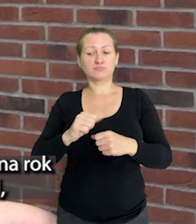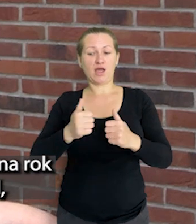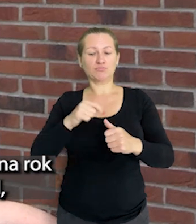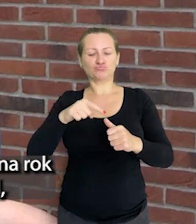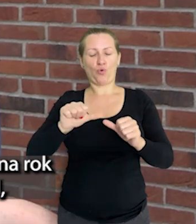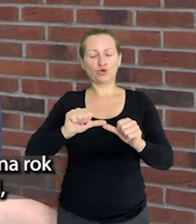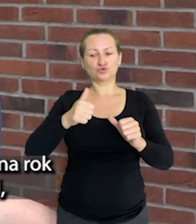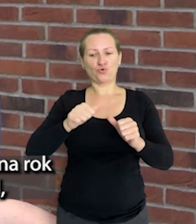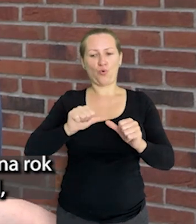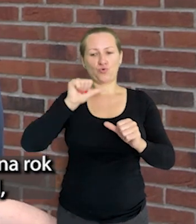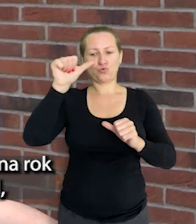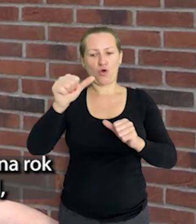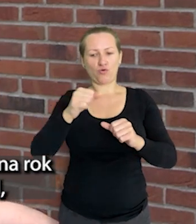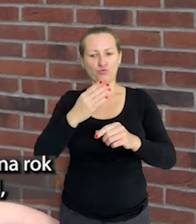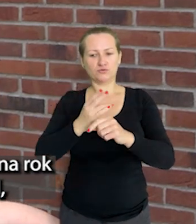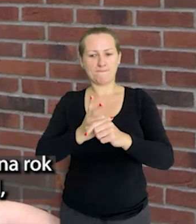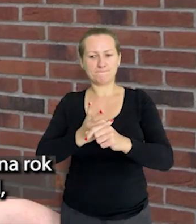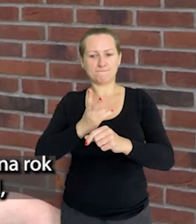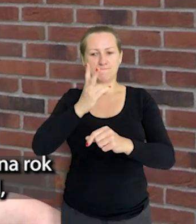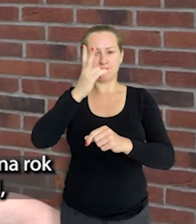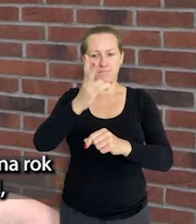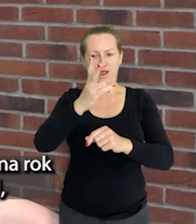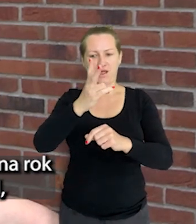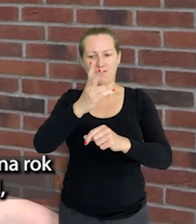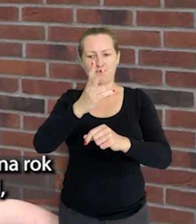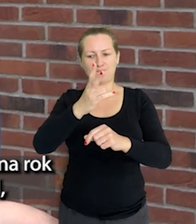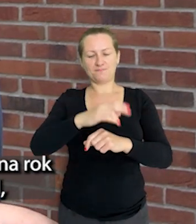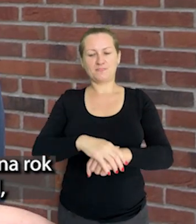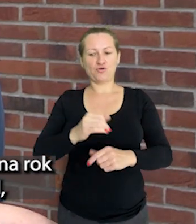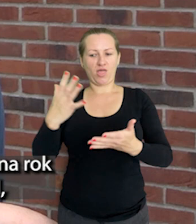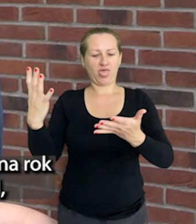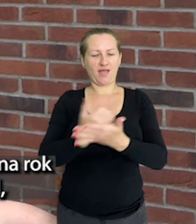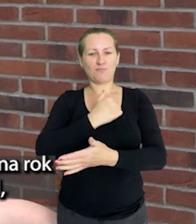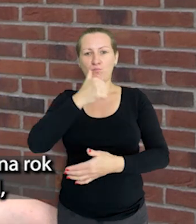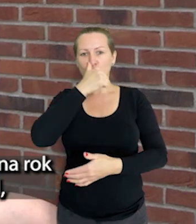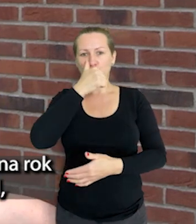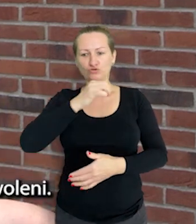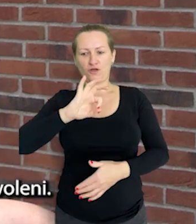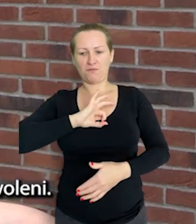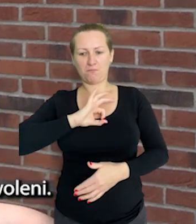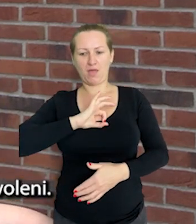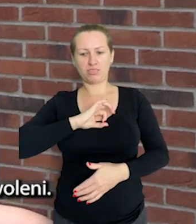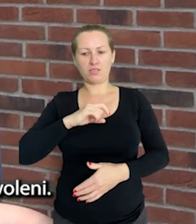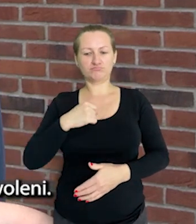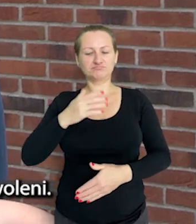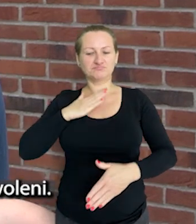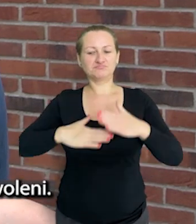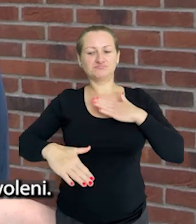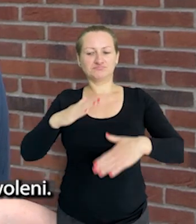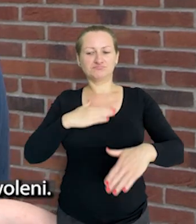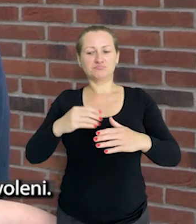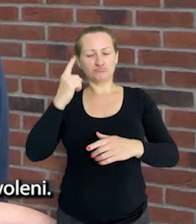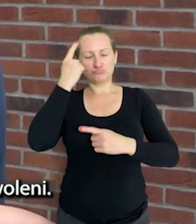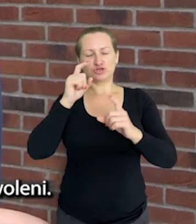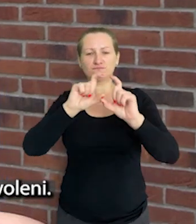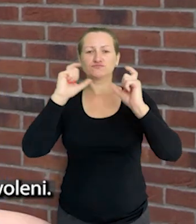też z roku na rok wchodzić na wyższe obroty i w tym roku ten zespół zdobył brązowy medal. Ja się bardzo z tego cieszę, myślę, że